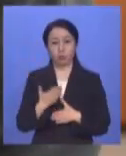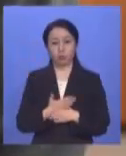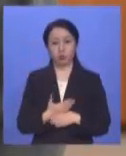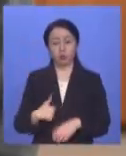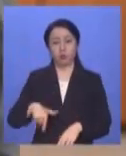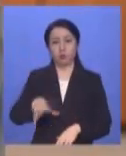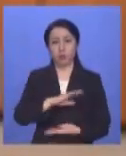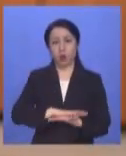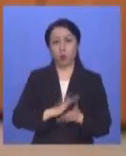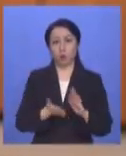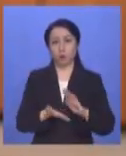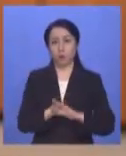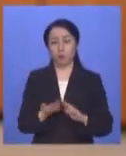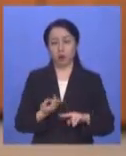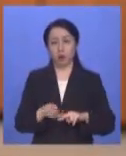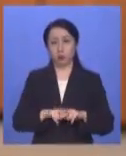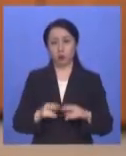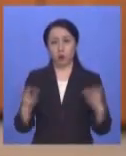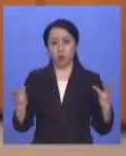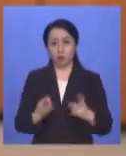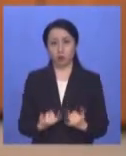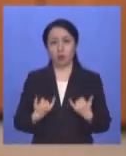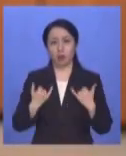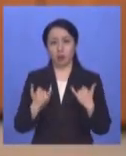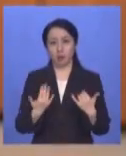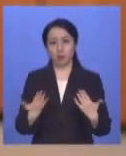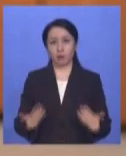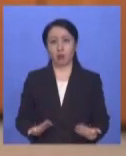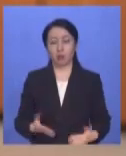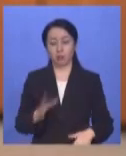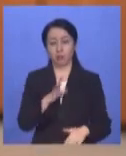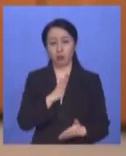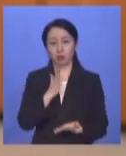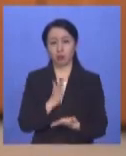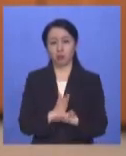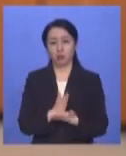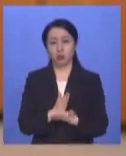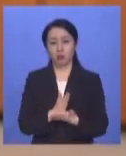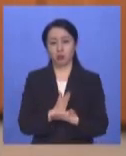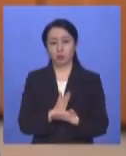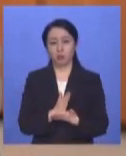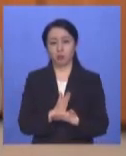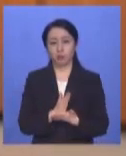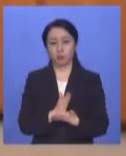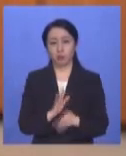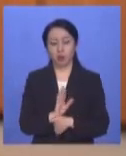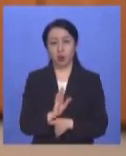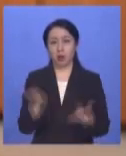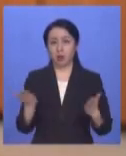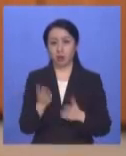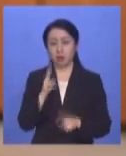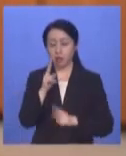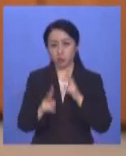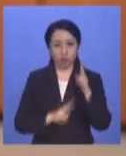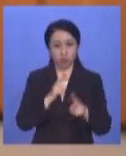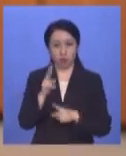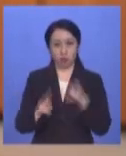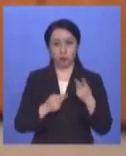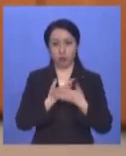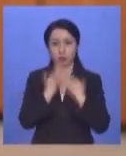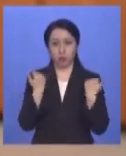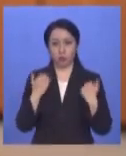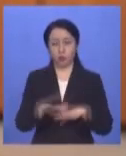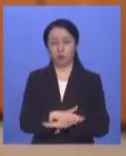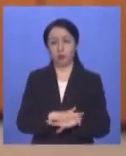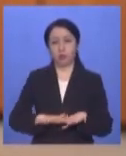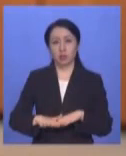Все условия, которые нужны для проживания, были созданы. Нареканий или каких-то жалоб еще не было от